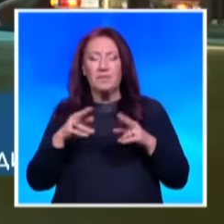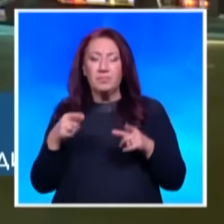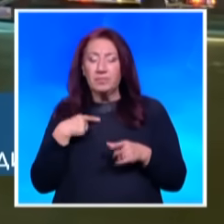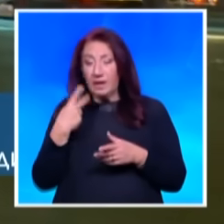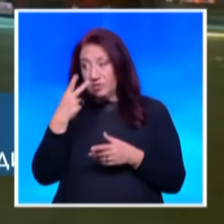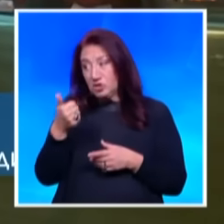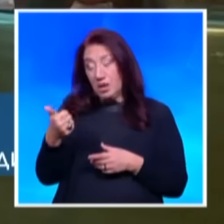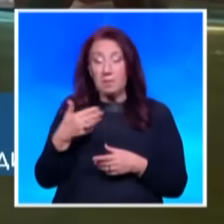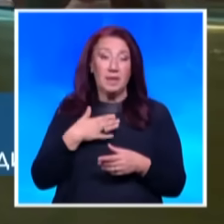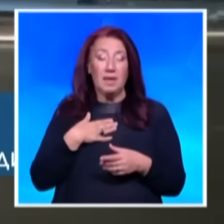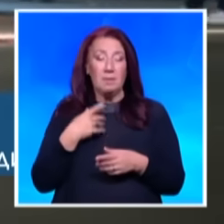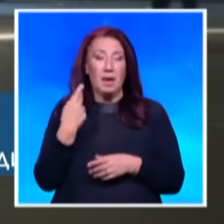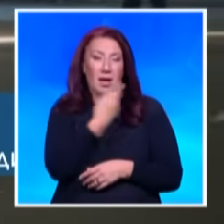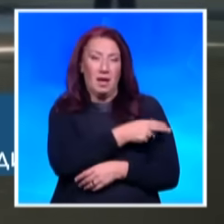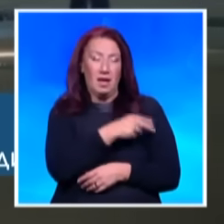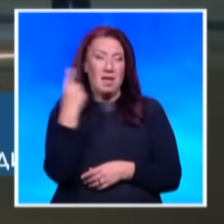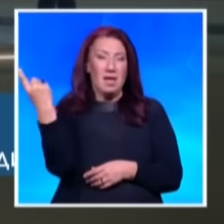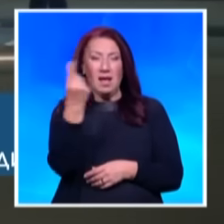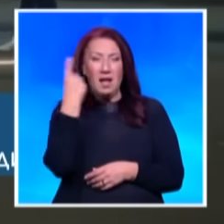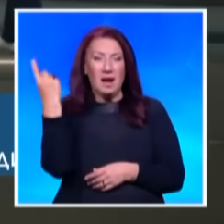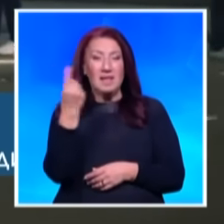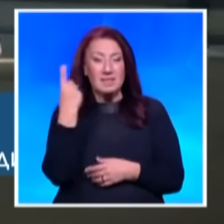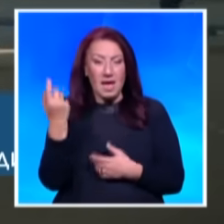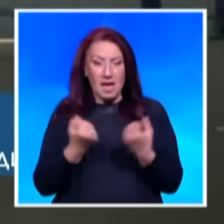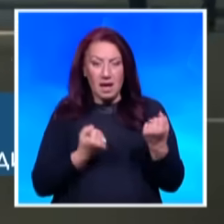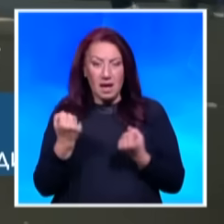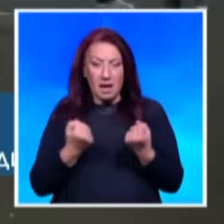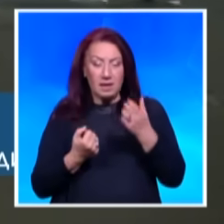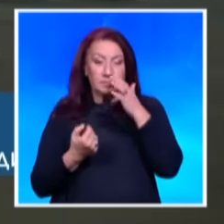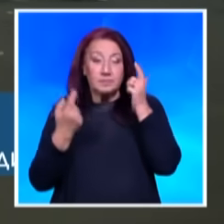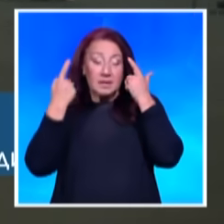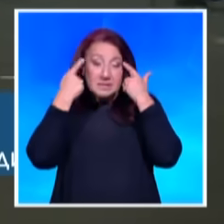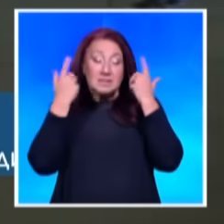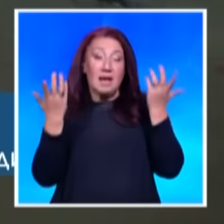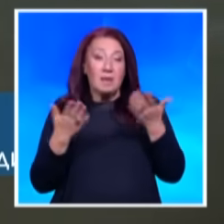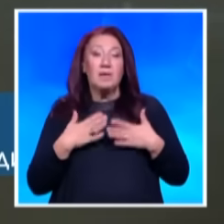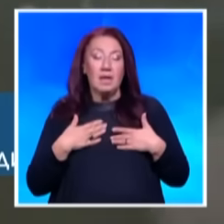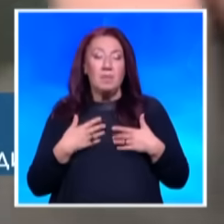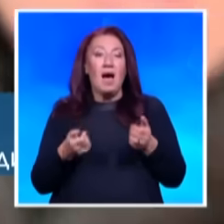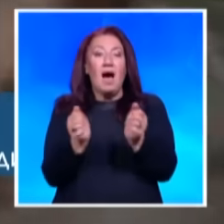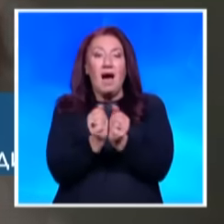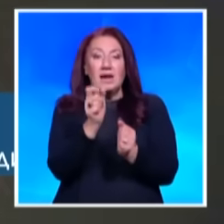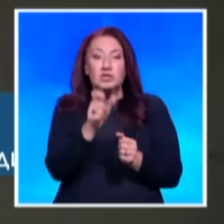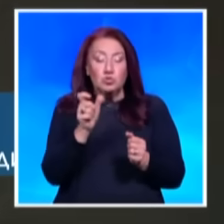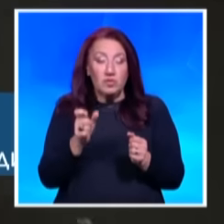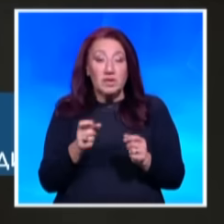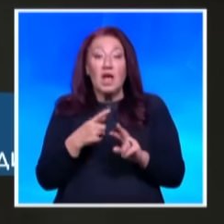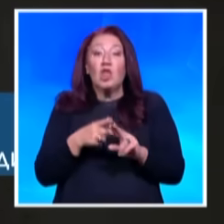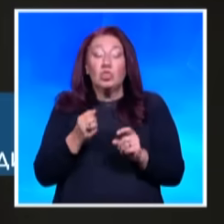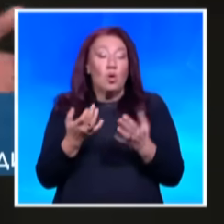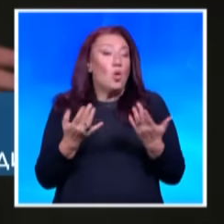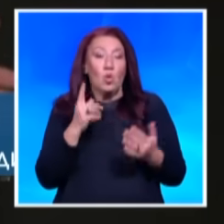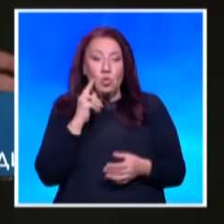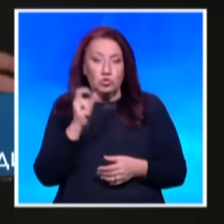добро състояние. Също така знаем, че има и арестувани, но все още не е ясно колко всъщност са арестуваните. Още преди да